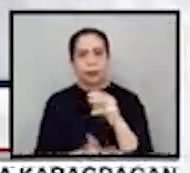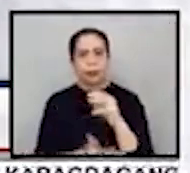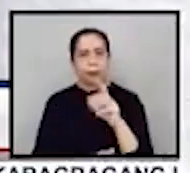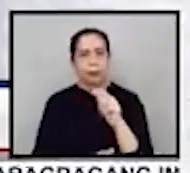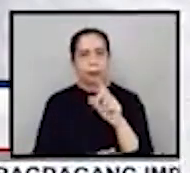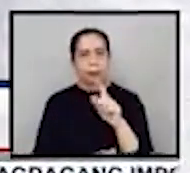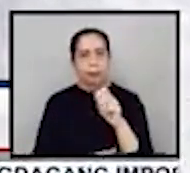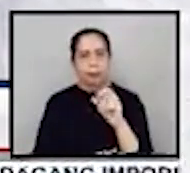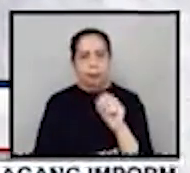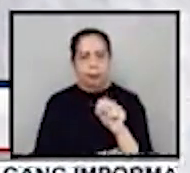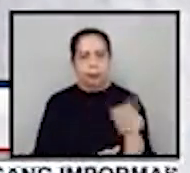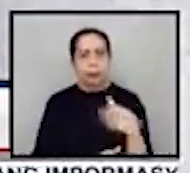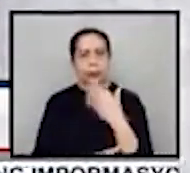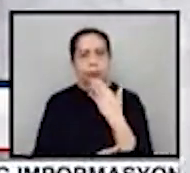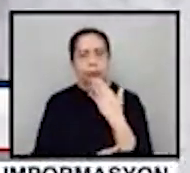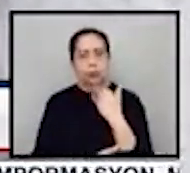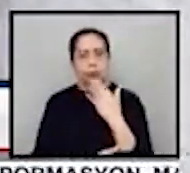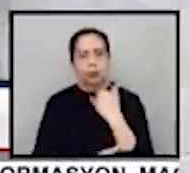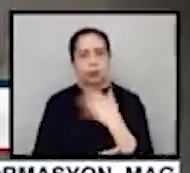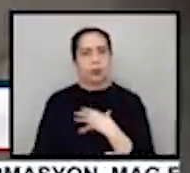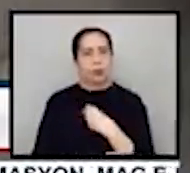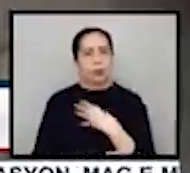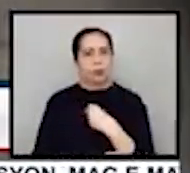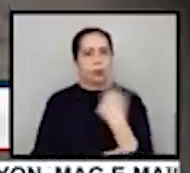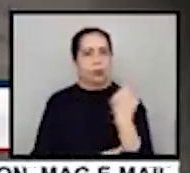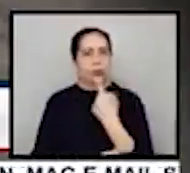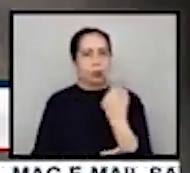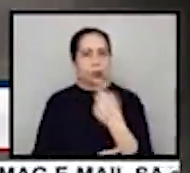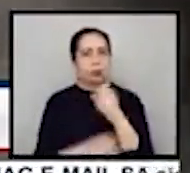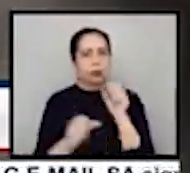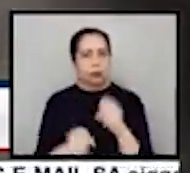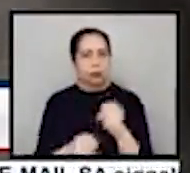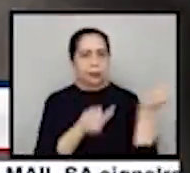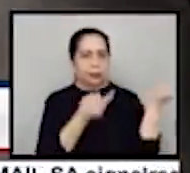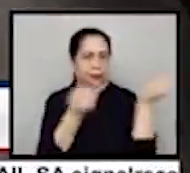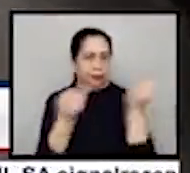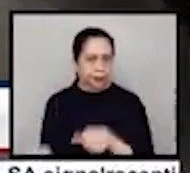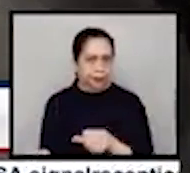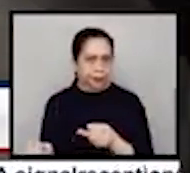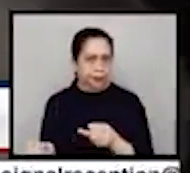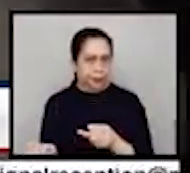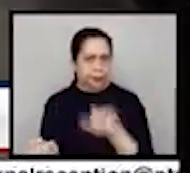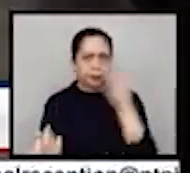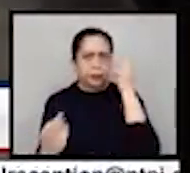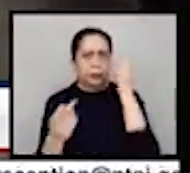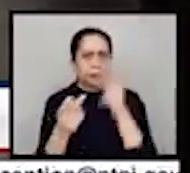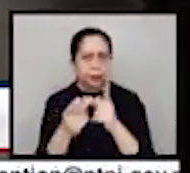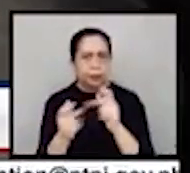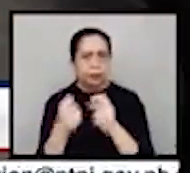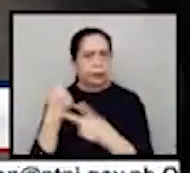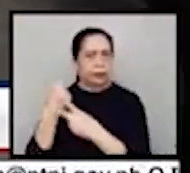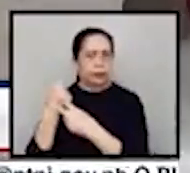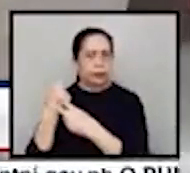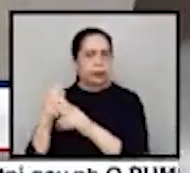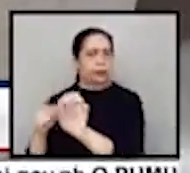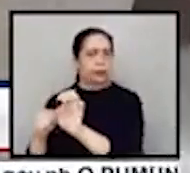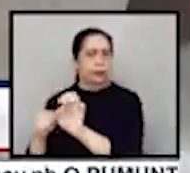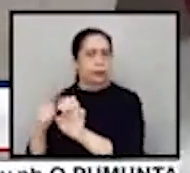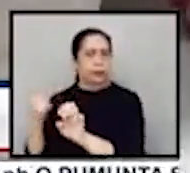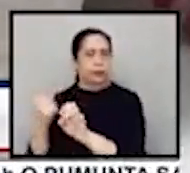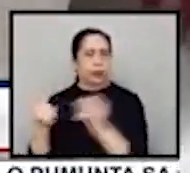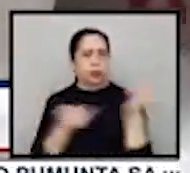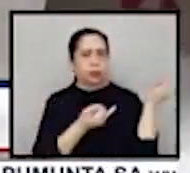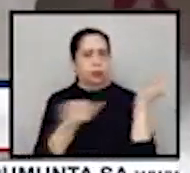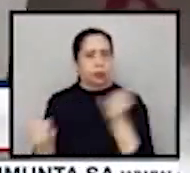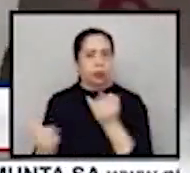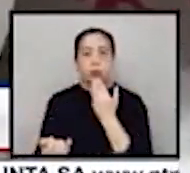refined sugar o puting asukal na lamang ang posibleng angkatin na layong gawing reserve o buffer stock ang mga angkating asukal